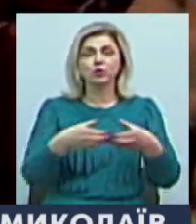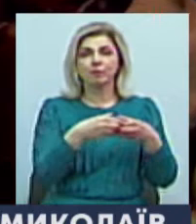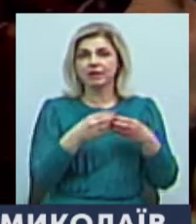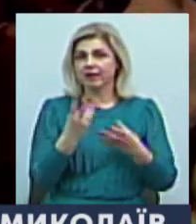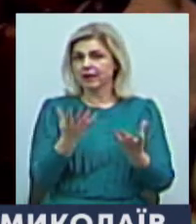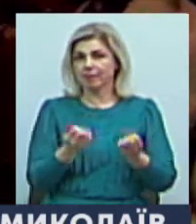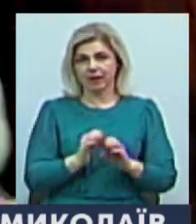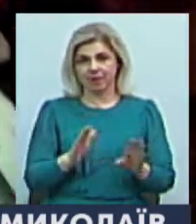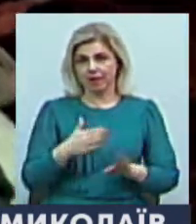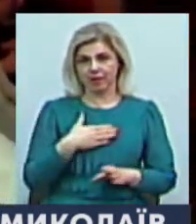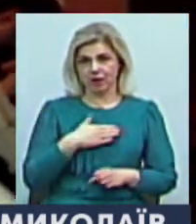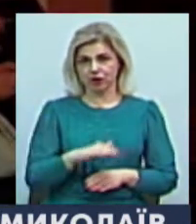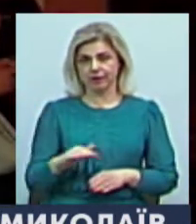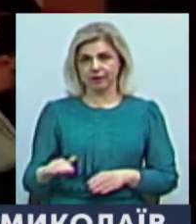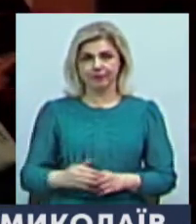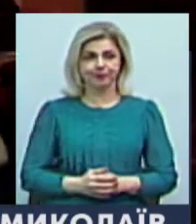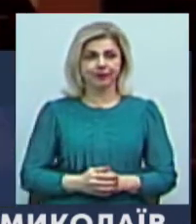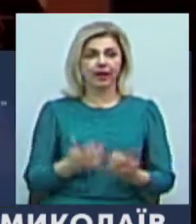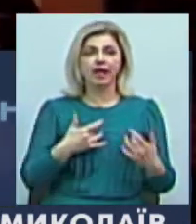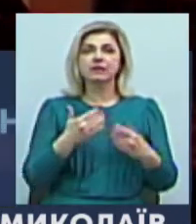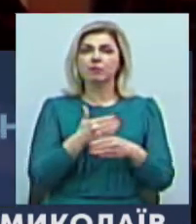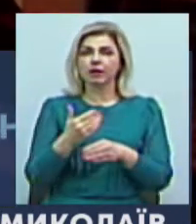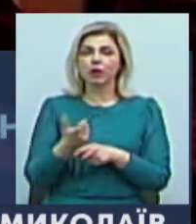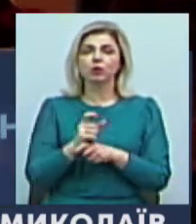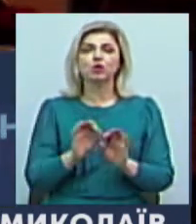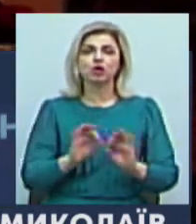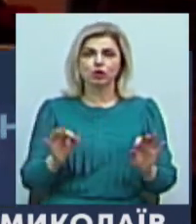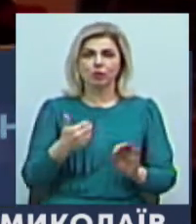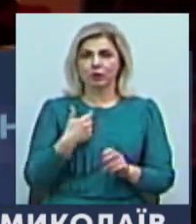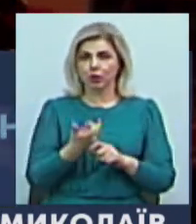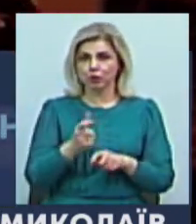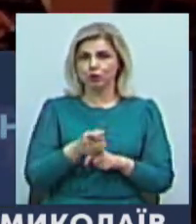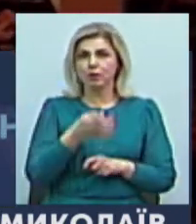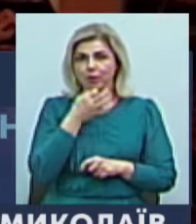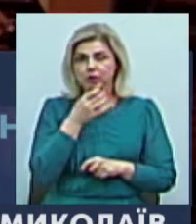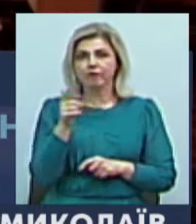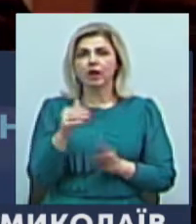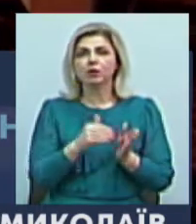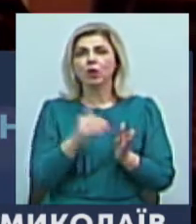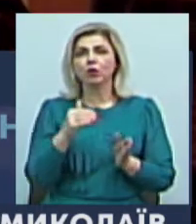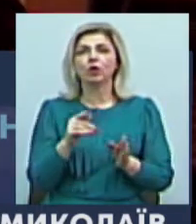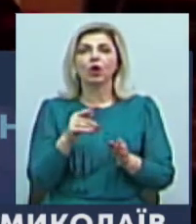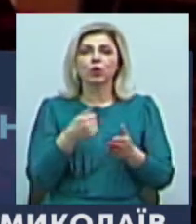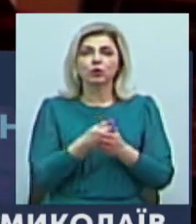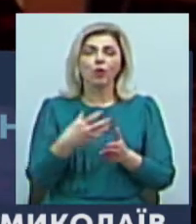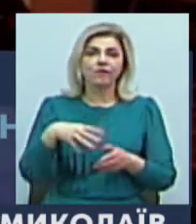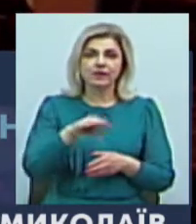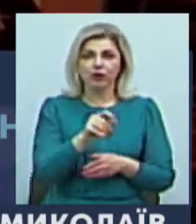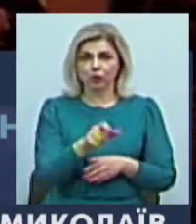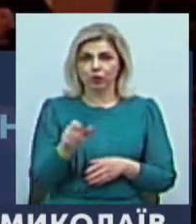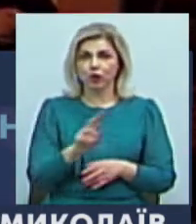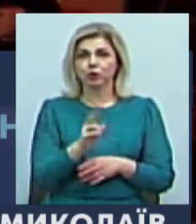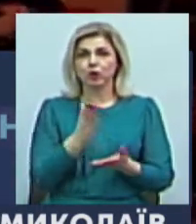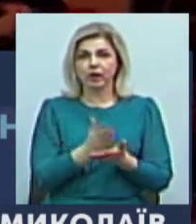не приймає наших дітей. Спектакль дуже чудовий, мені дуже сподобався він. Вони дотронулись до, мені здається, до всіх людей, які присутні зараз в